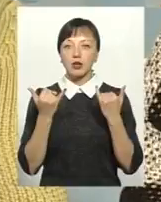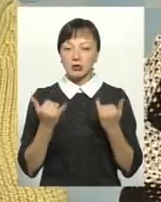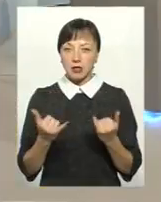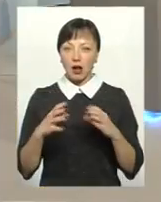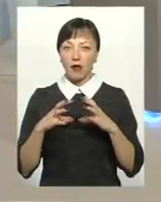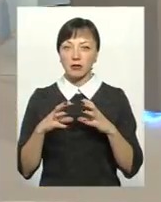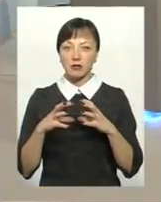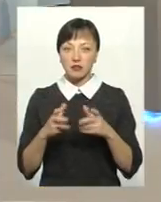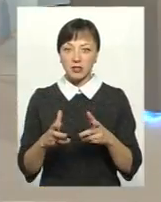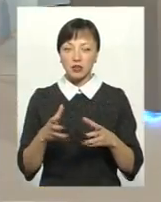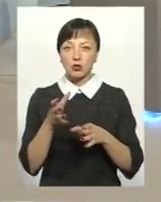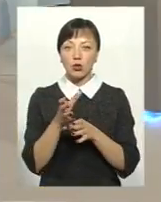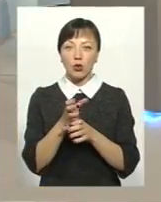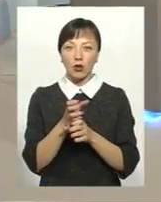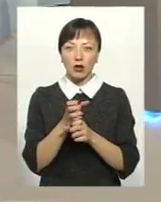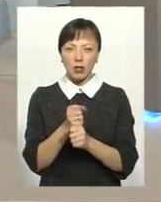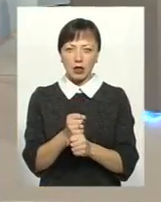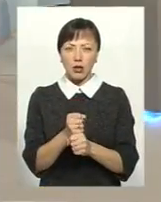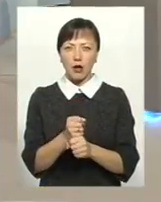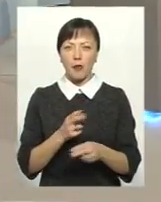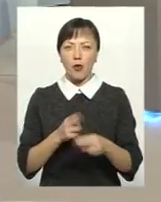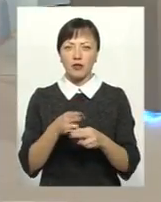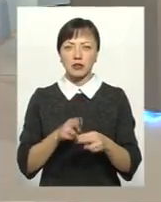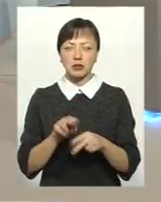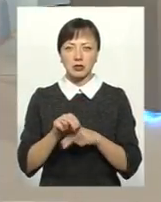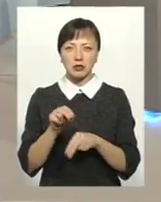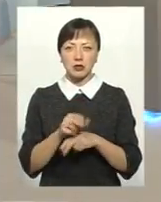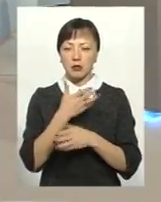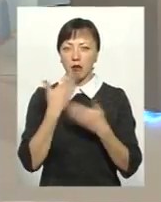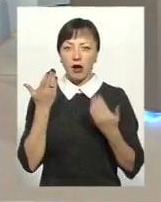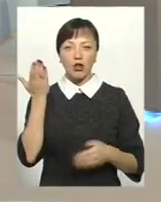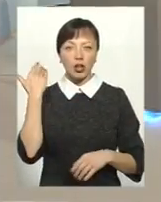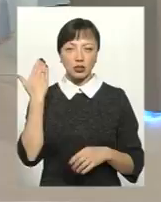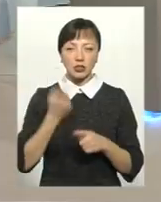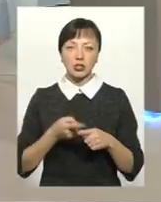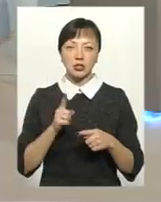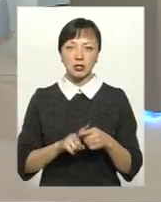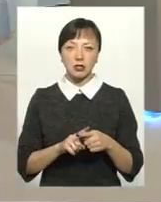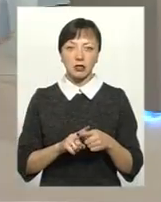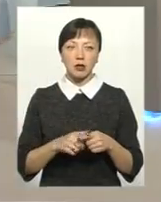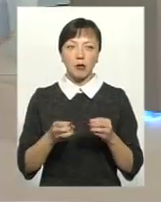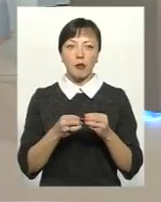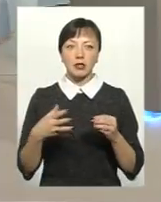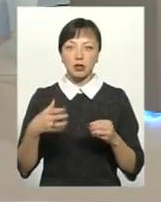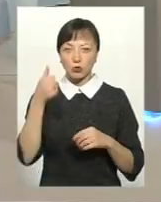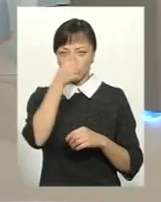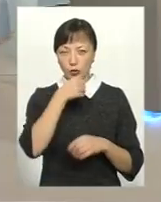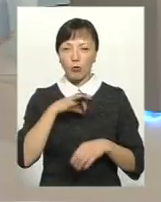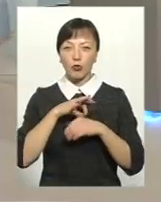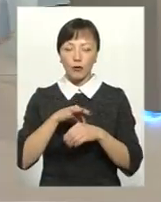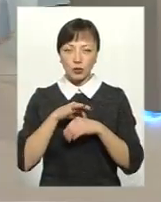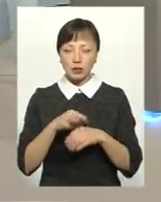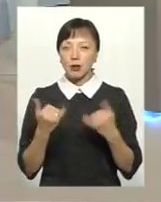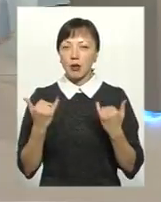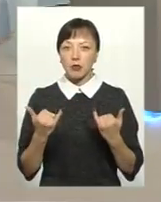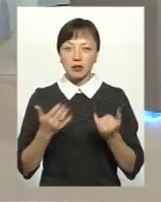скоротили профілактичні заняття. Немає цих занять. Якщо раніше це десь до 15-го року проводилось,